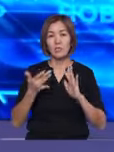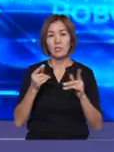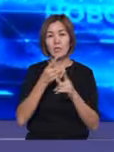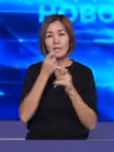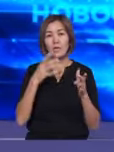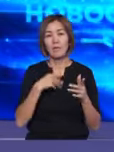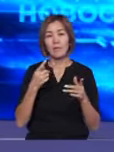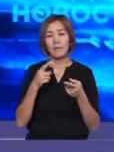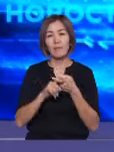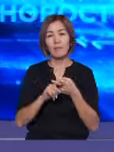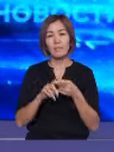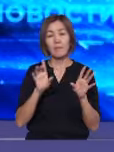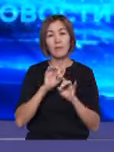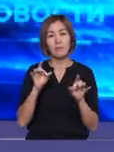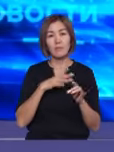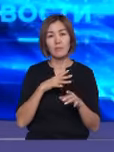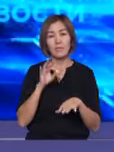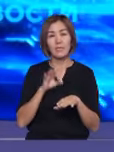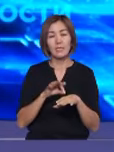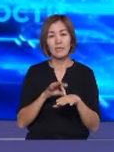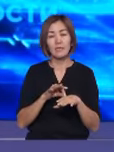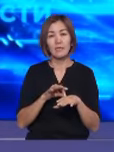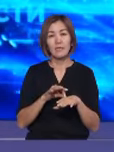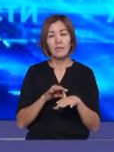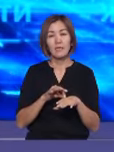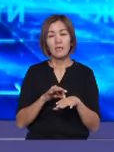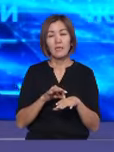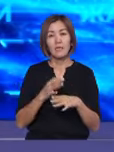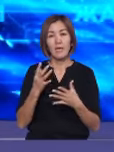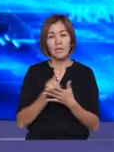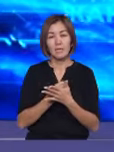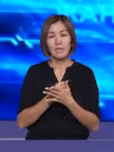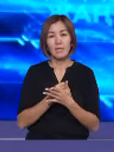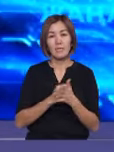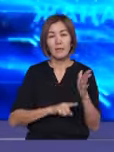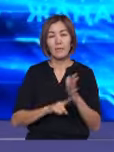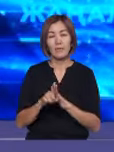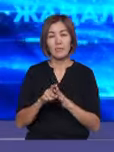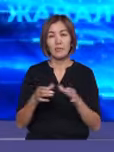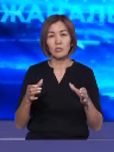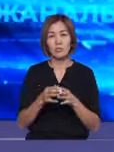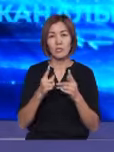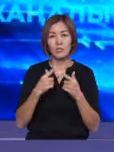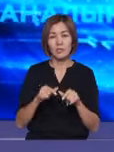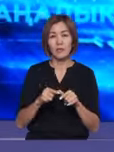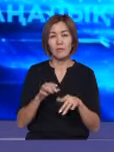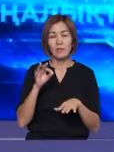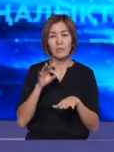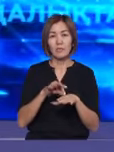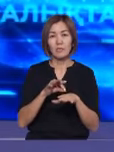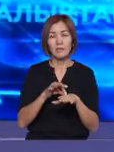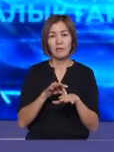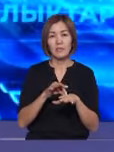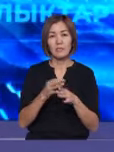желеде жарияланған ақпаратқа байланысты мәлімдеме жасады. Індет анықталғаннан бастап жедел штаб құрылып, инфекция ошағын оқшаулау